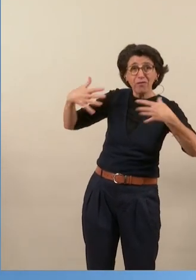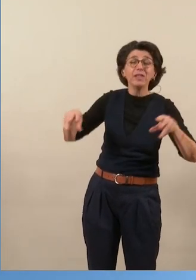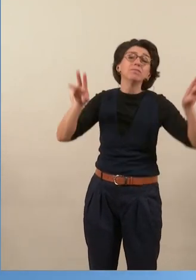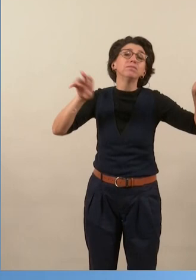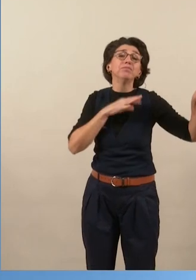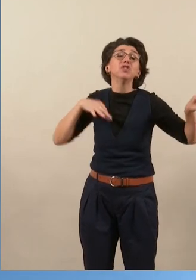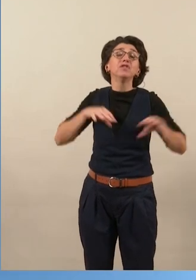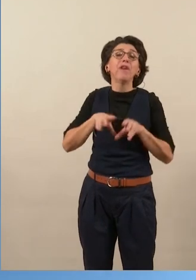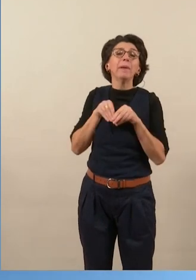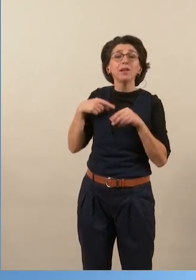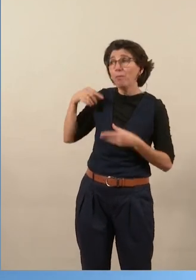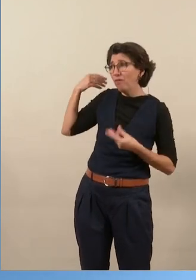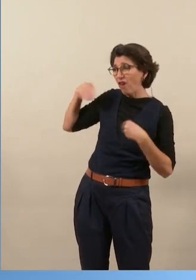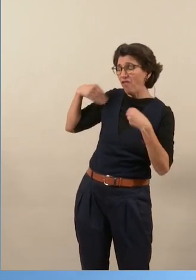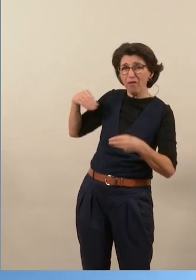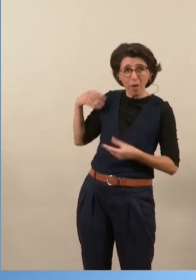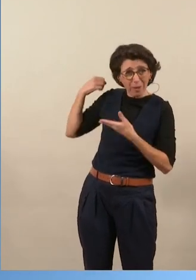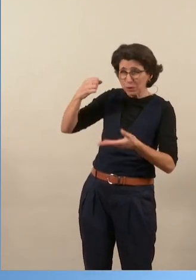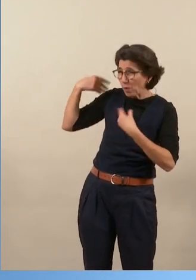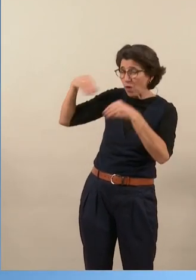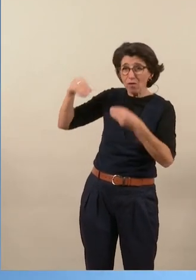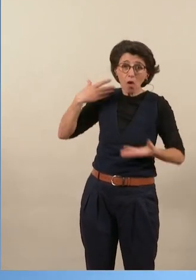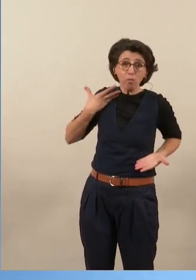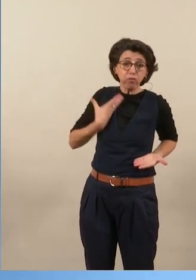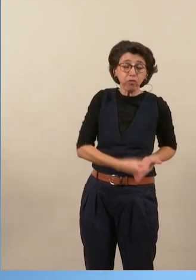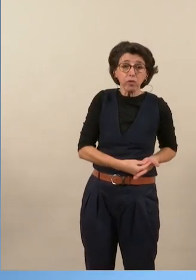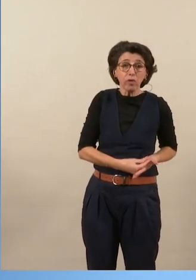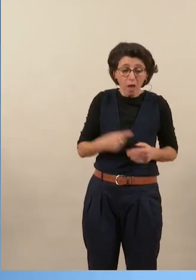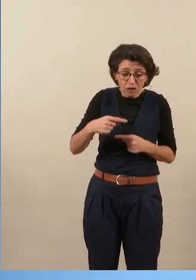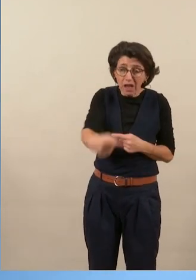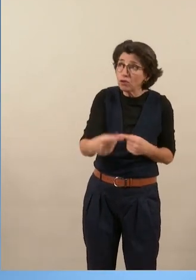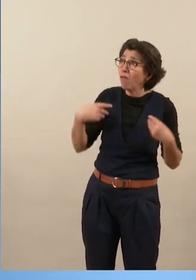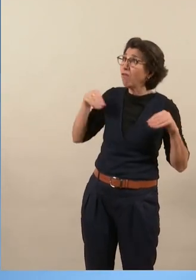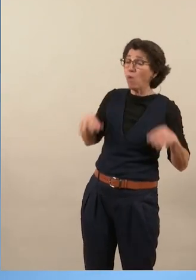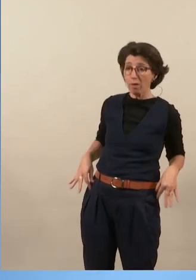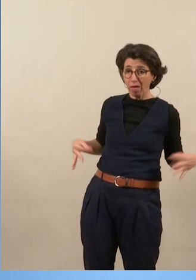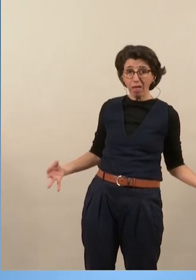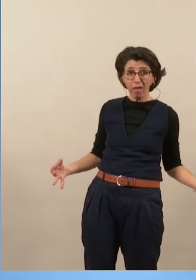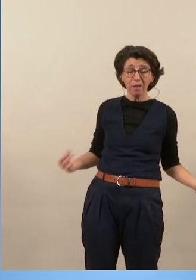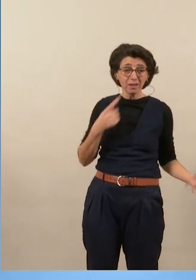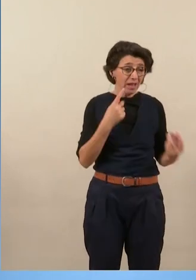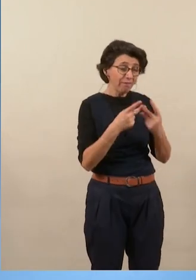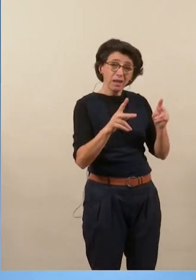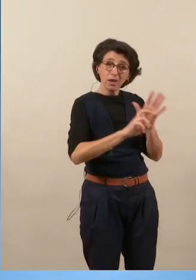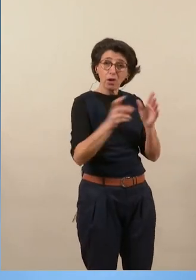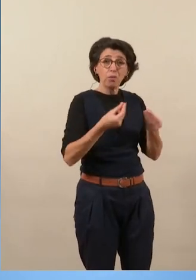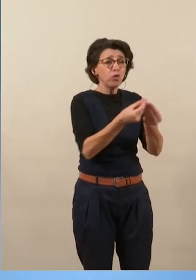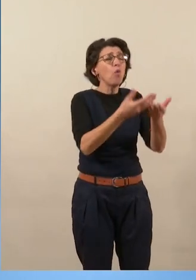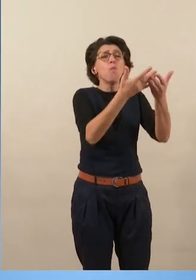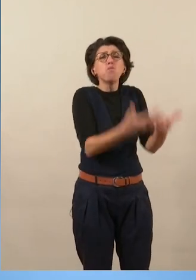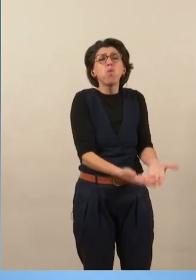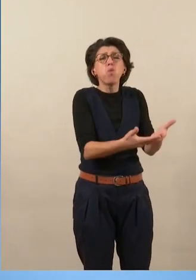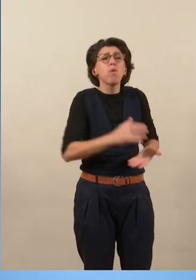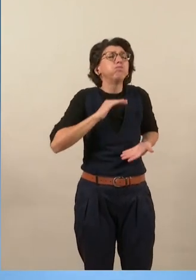famille et que vous n'en avez créé aucun vous plombez Grenoble avec une dette qui pulvérise la moyenne des villes comparables une dette qui